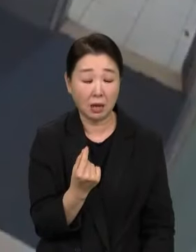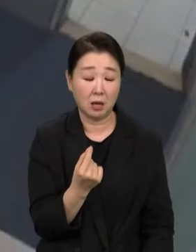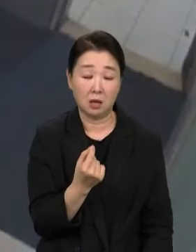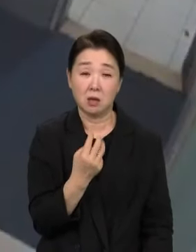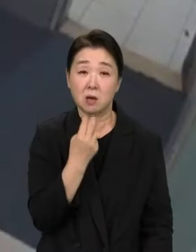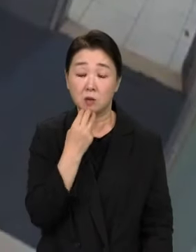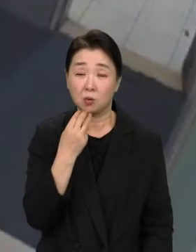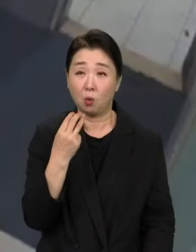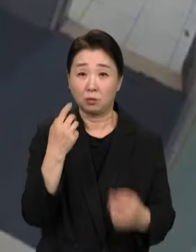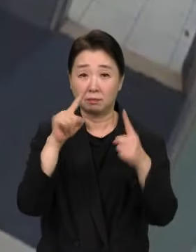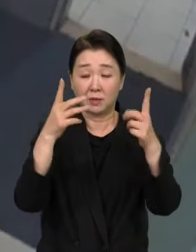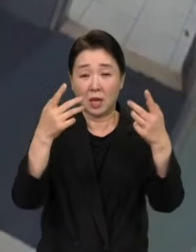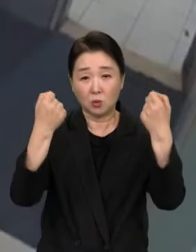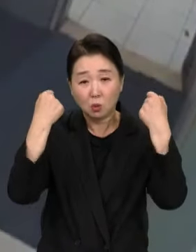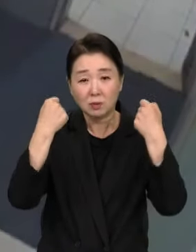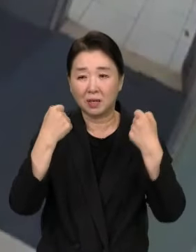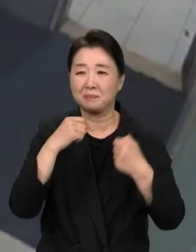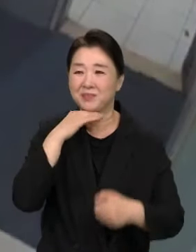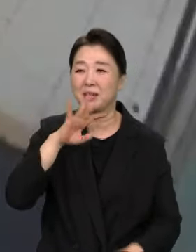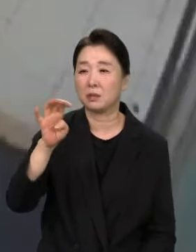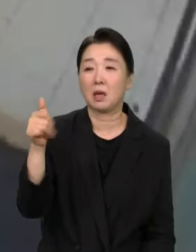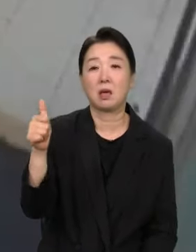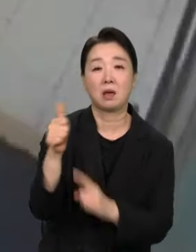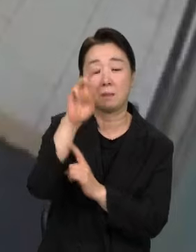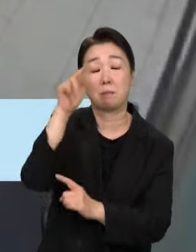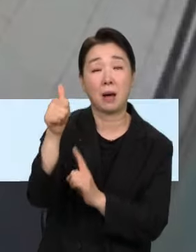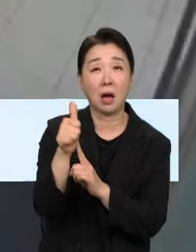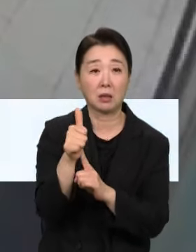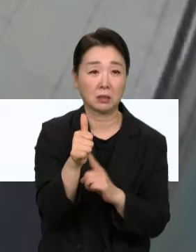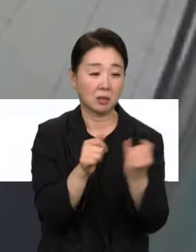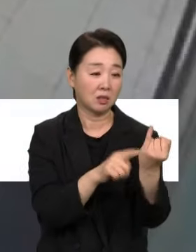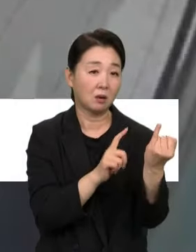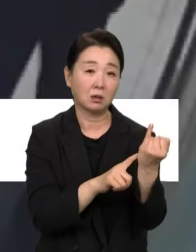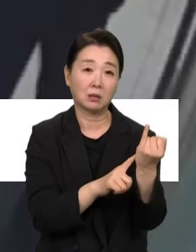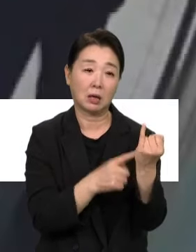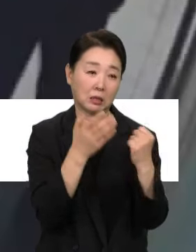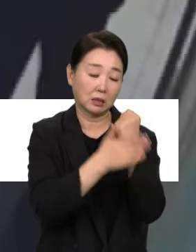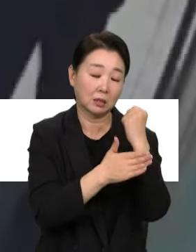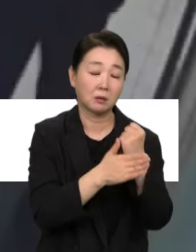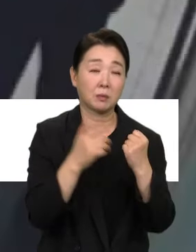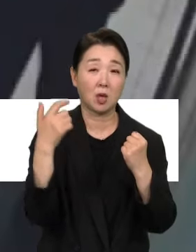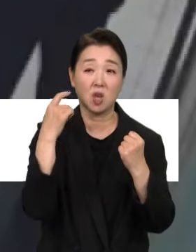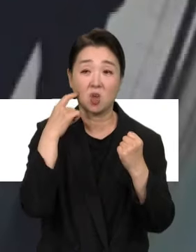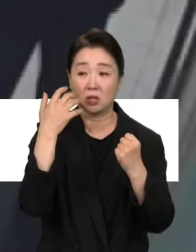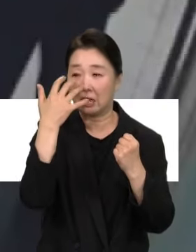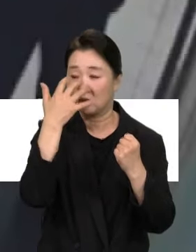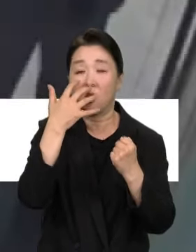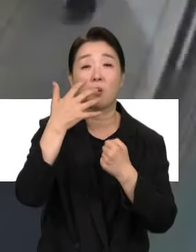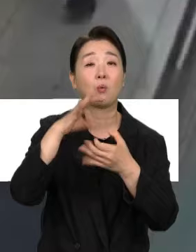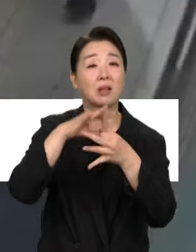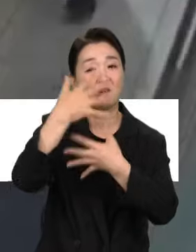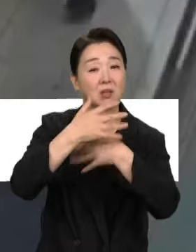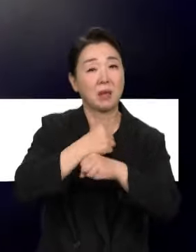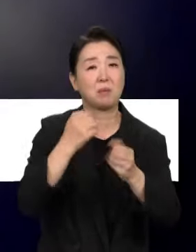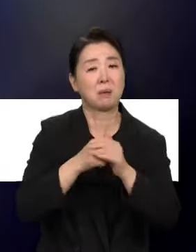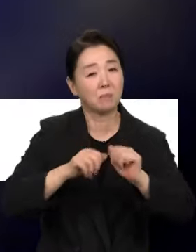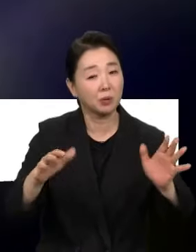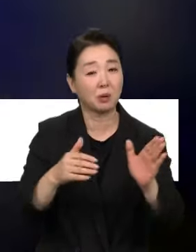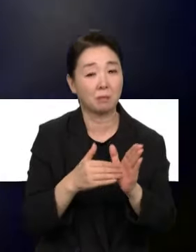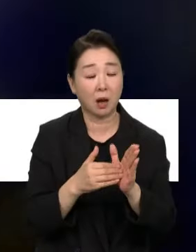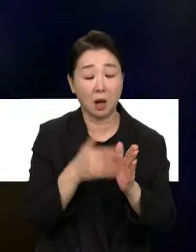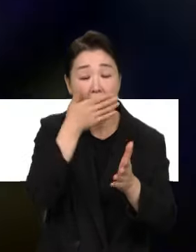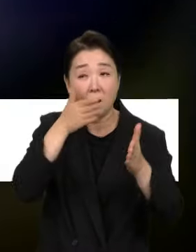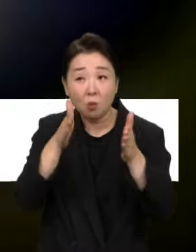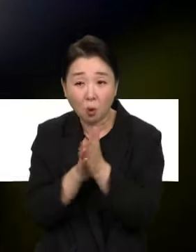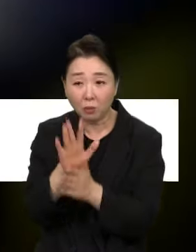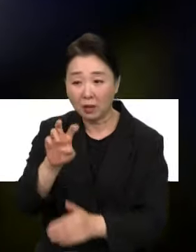서울대 졸업생 40대 박모씨 등 네명이 동문 여성 수십명의 사진으로 페이크 음란을 만들어 린 겁니다 공범인